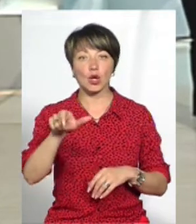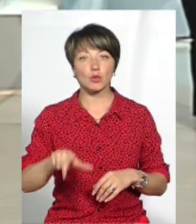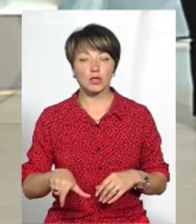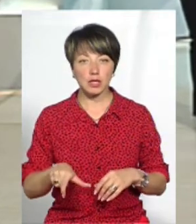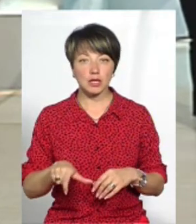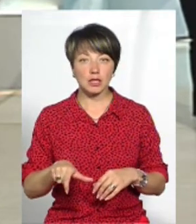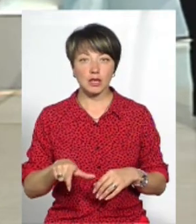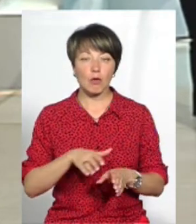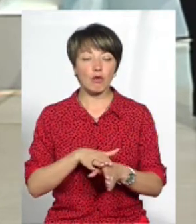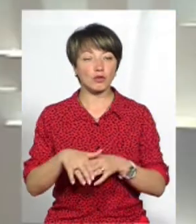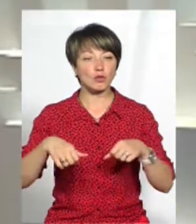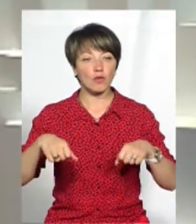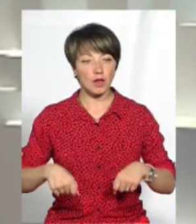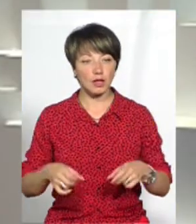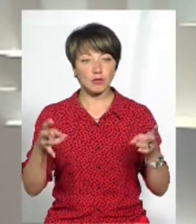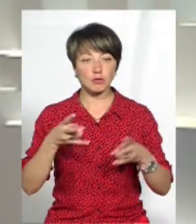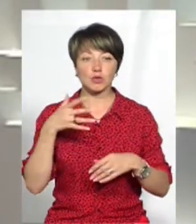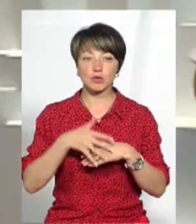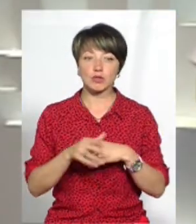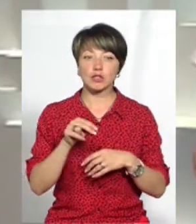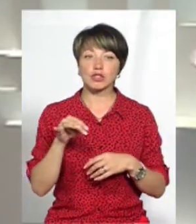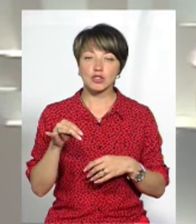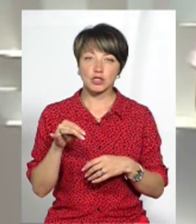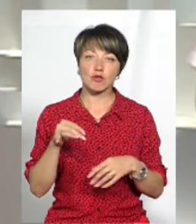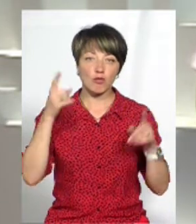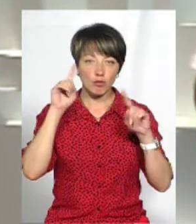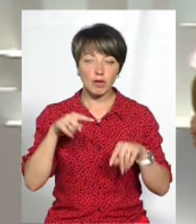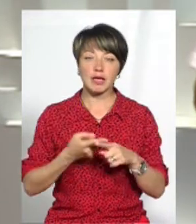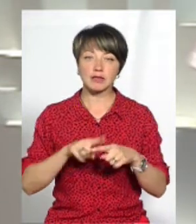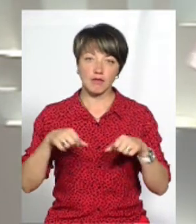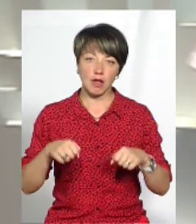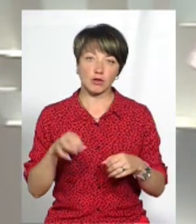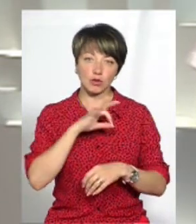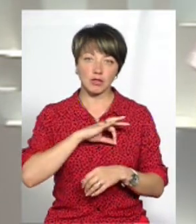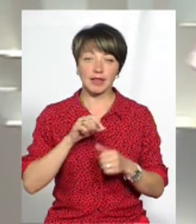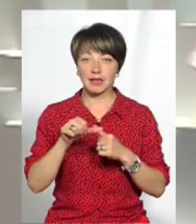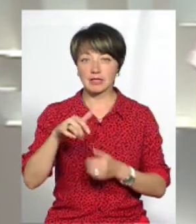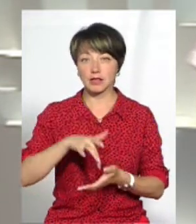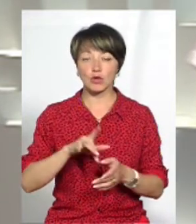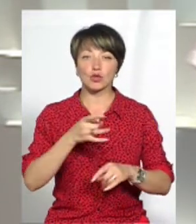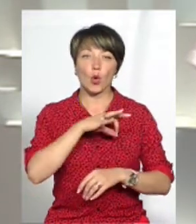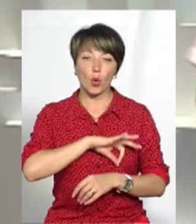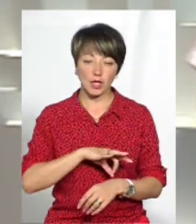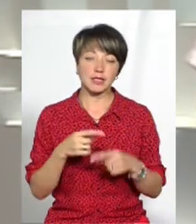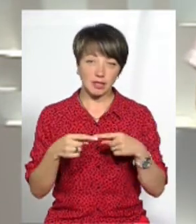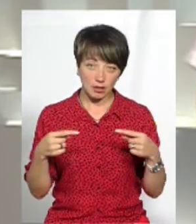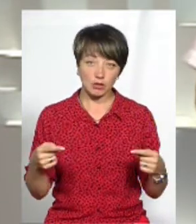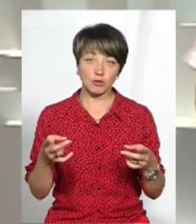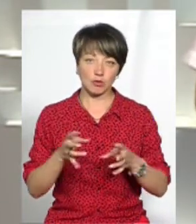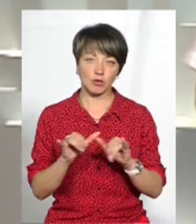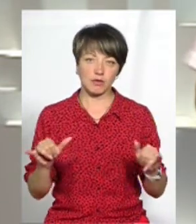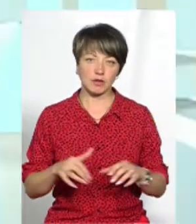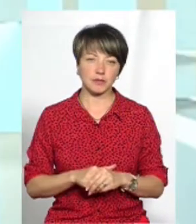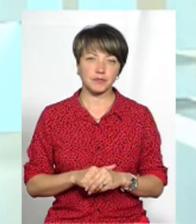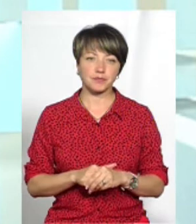людині повноту влади, потрібно зрозуміти, чи вона розуміє, як цією владою користуватися. А загалом децентралізація – це дуже корисна річ, яку потрібно